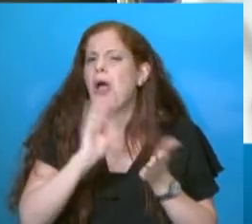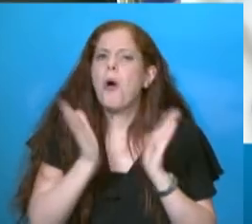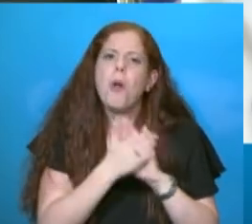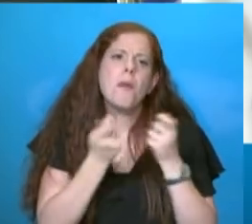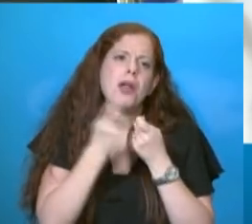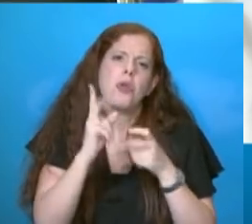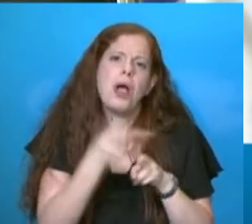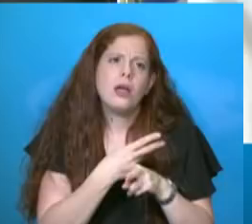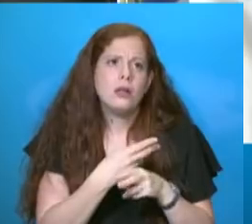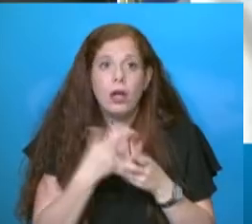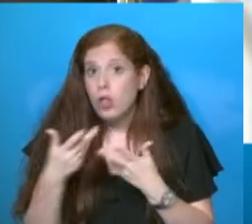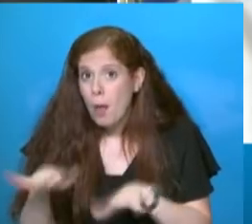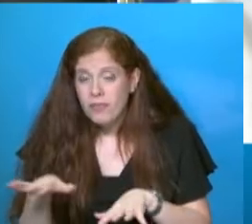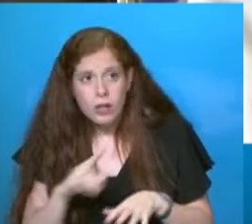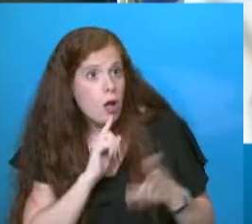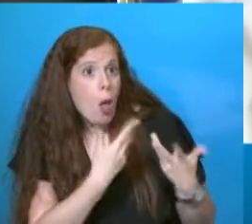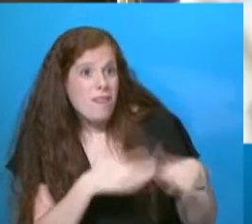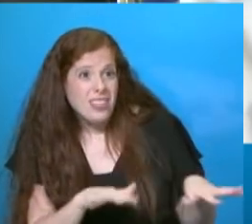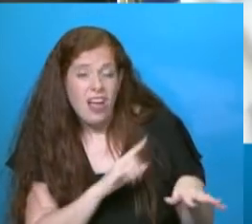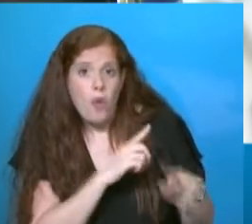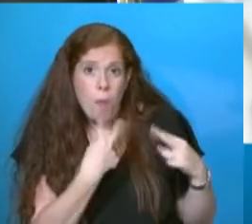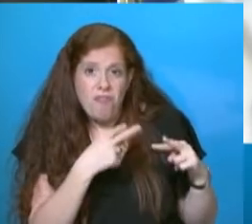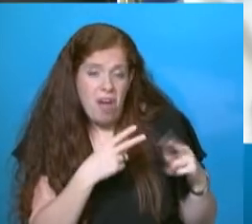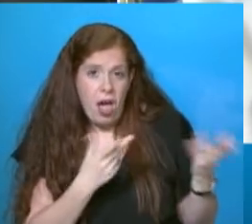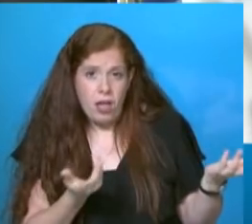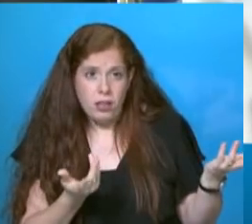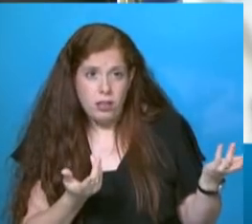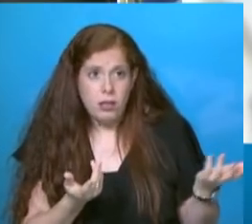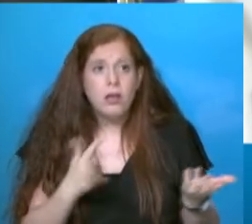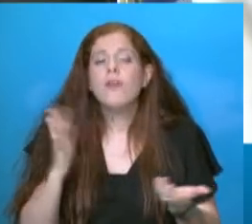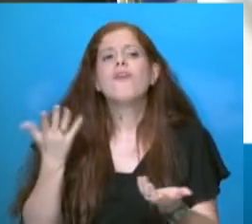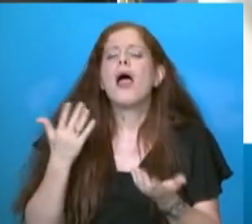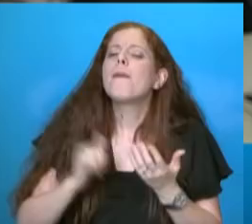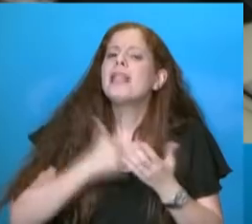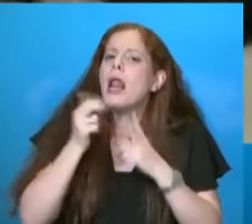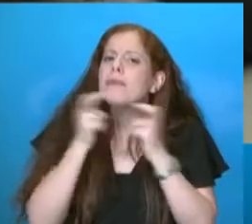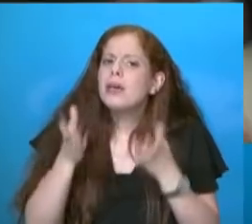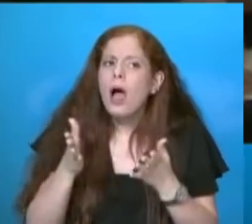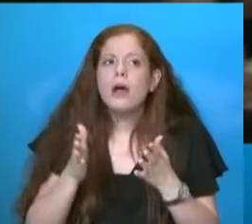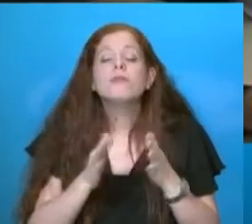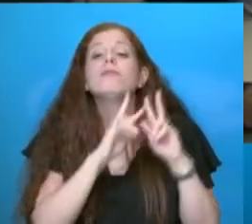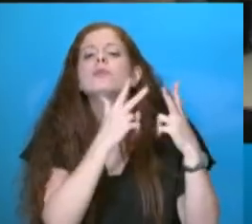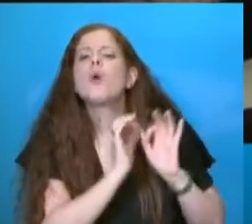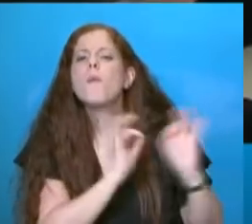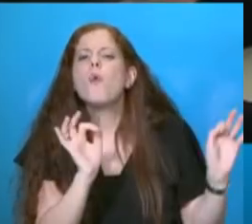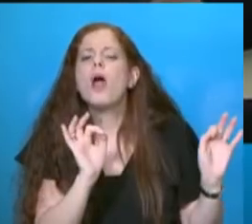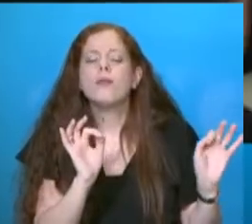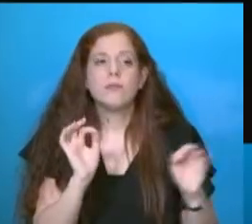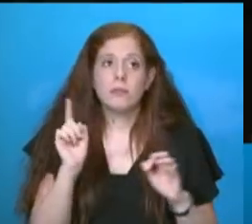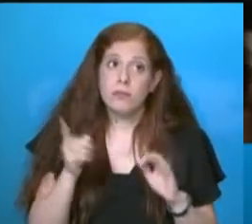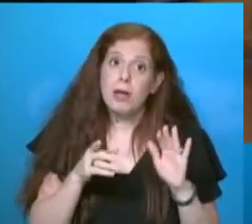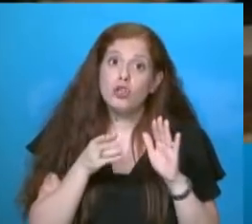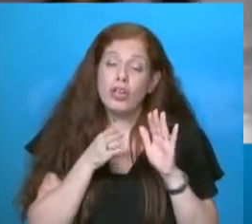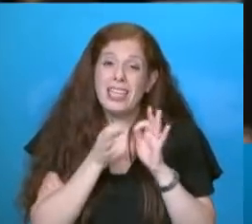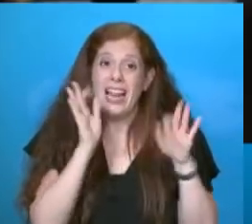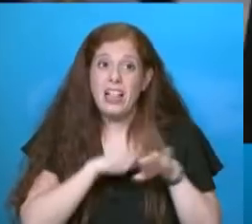לא מוותר ולא מפחד ולא רואה אותו ממטר. ואיך מנהלים ככה עיר? מנהלים אותה בצורה מופתית. מאז שנכנס לתפקידו, סימן קובי את שר